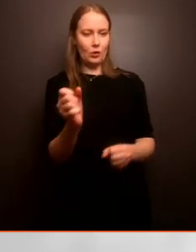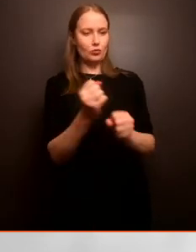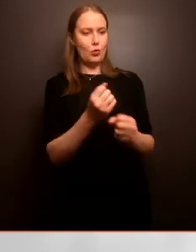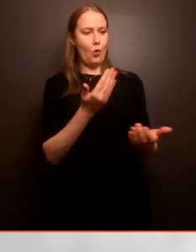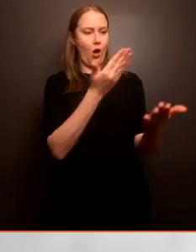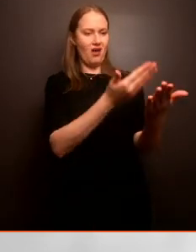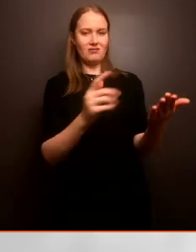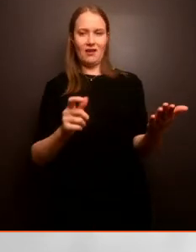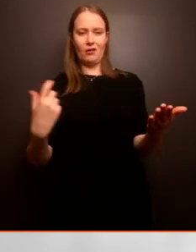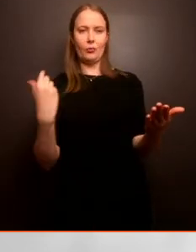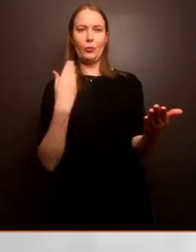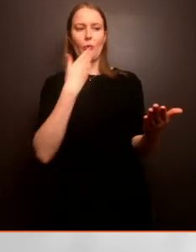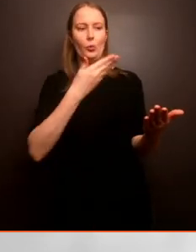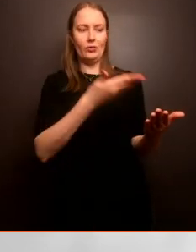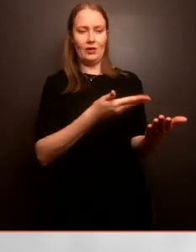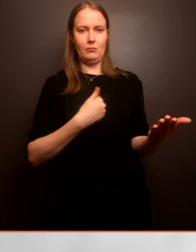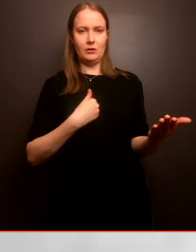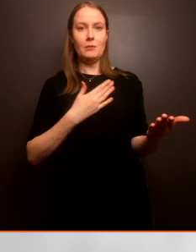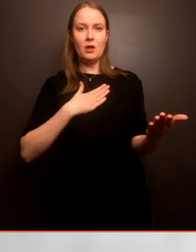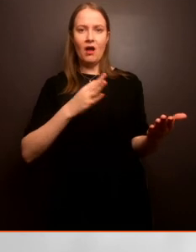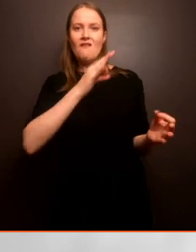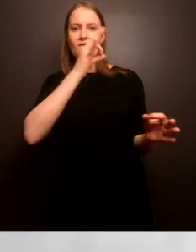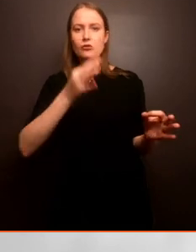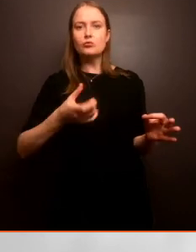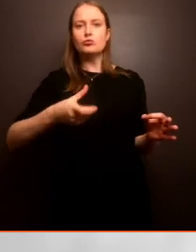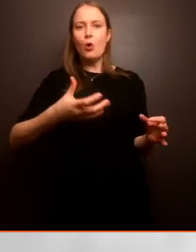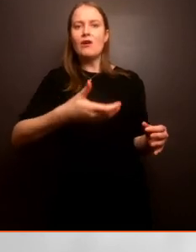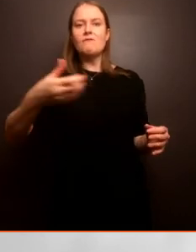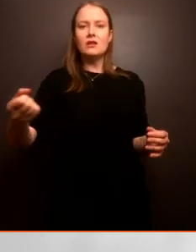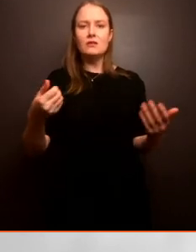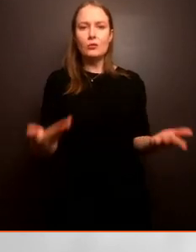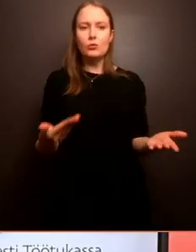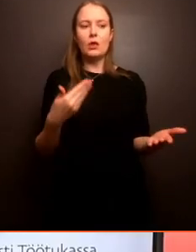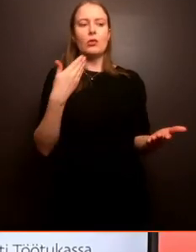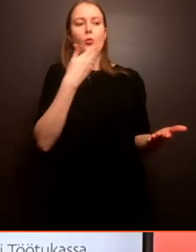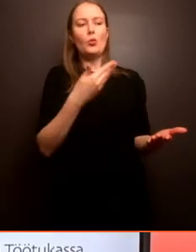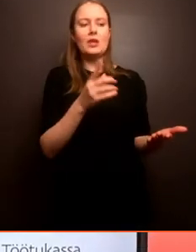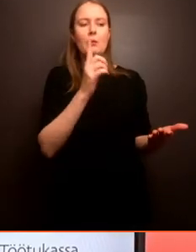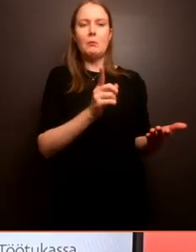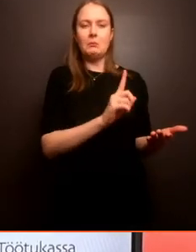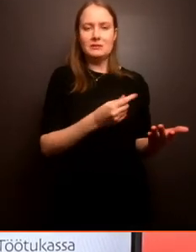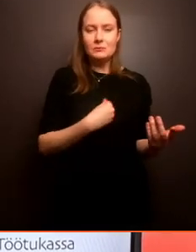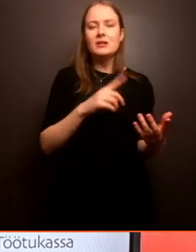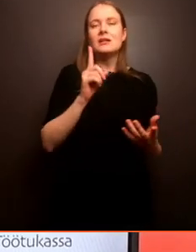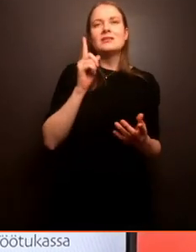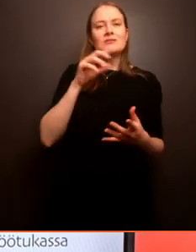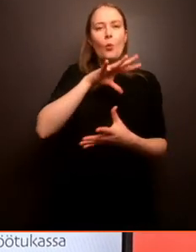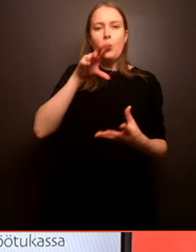mis aitaks võtta seda vastutust rohkem. Et mulle tundub, et väga sageli üldkontseptsioonis on see aru saada, see mõte,